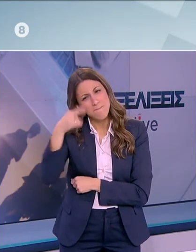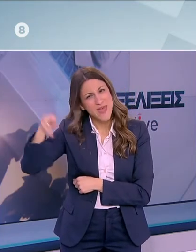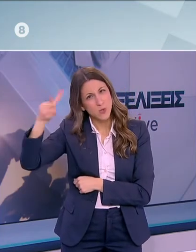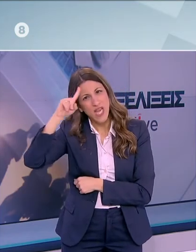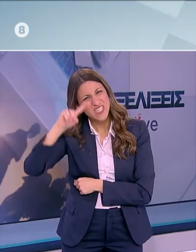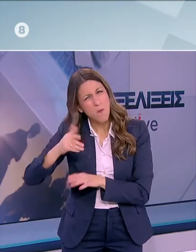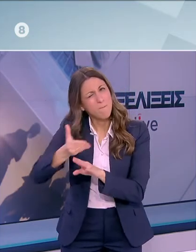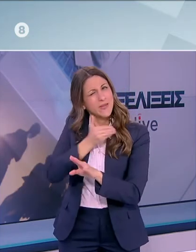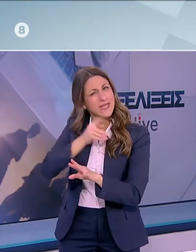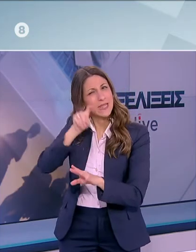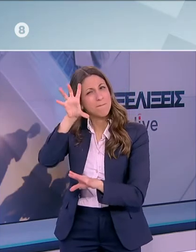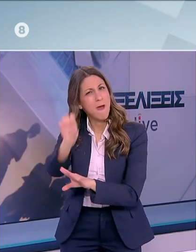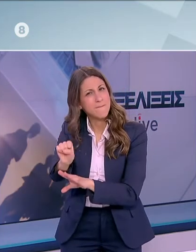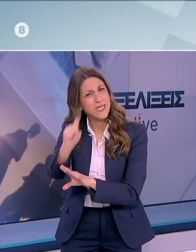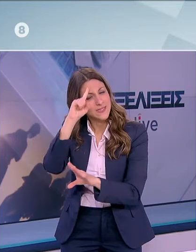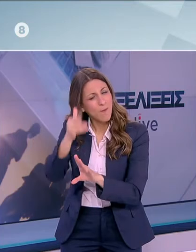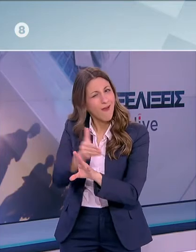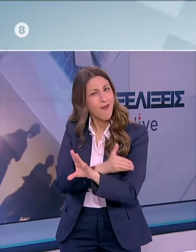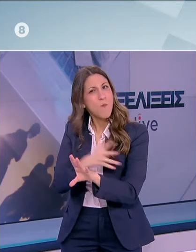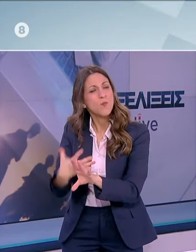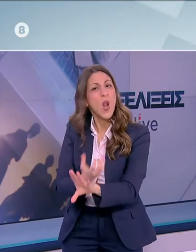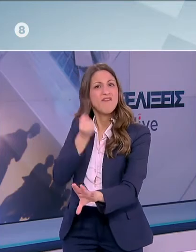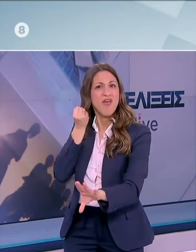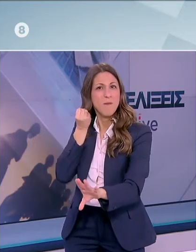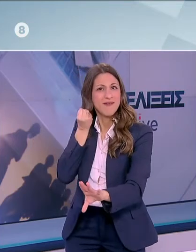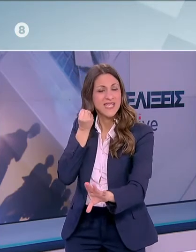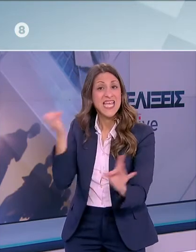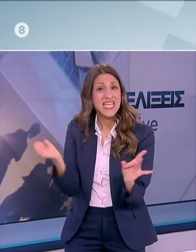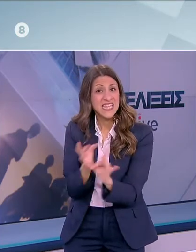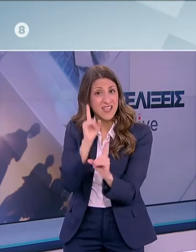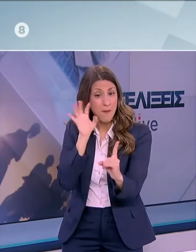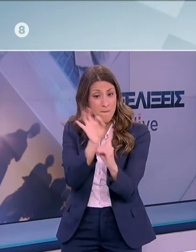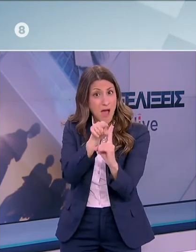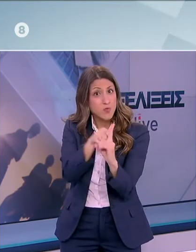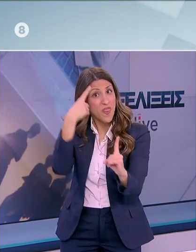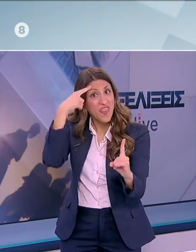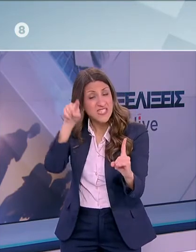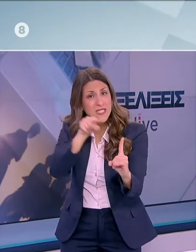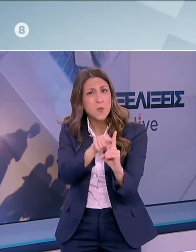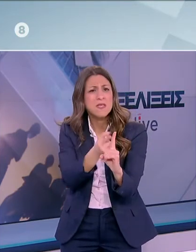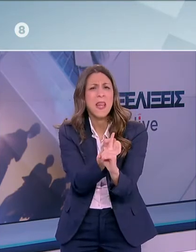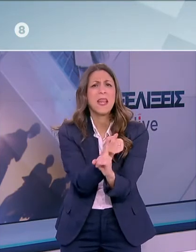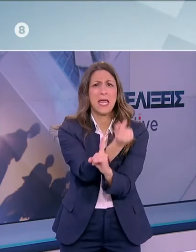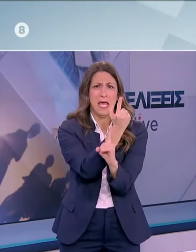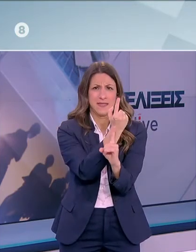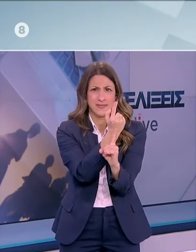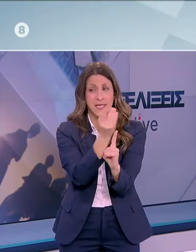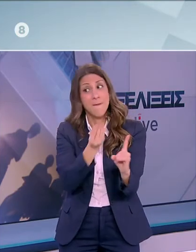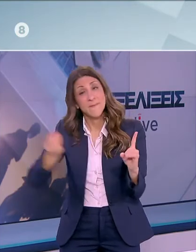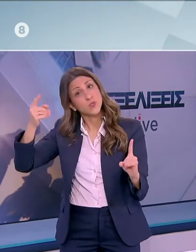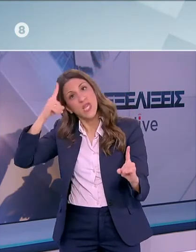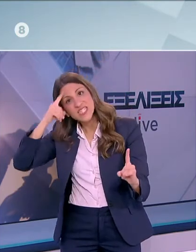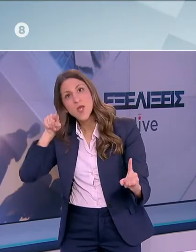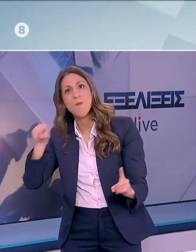όταν παρεμβαίνεις, δεν σε ενδιαφέρει τόσο πολύ το αν τεκμηρίωσες από που το πήρε, όσο το να